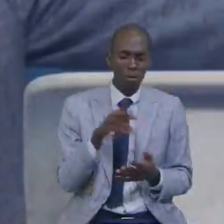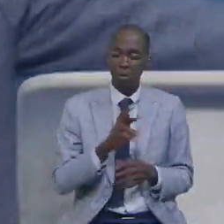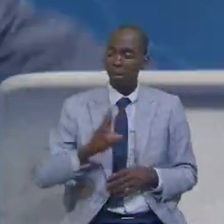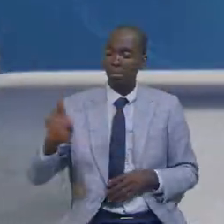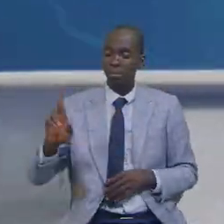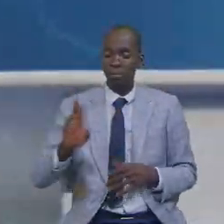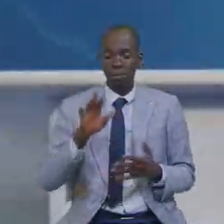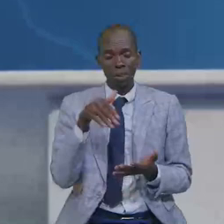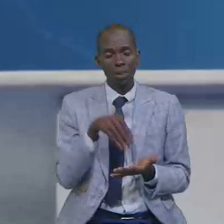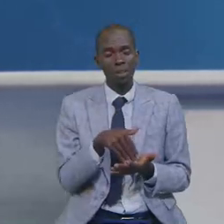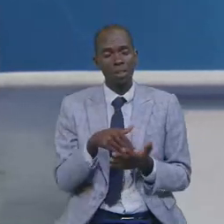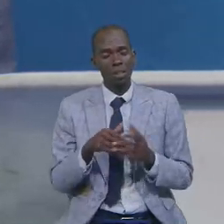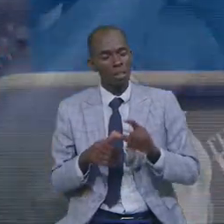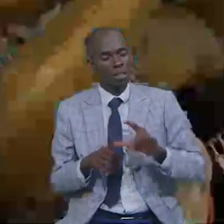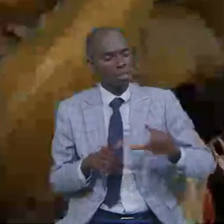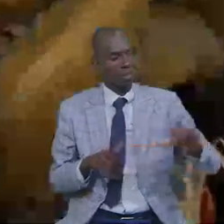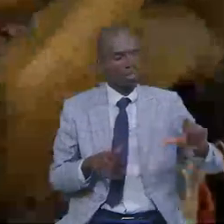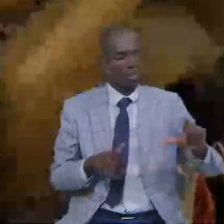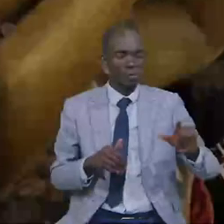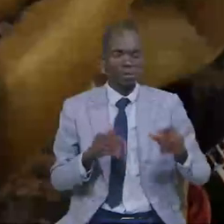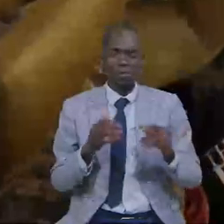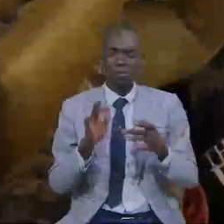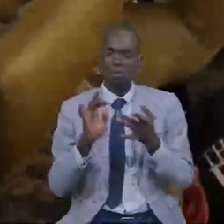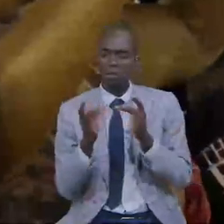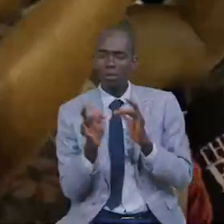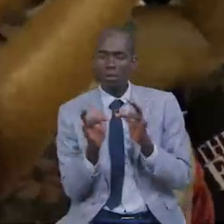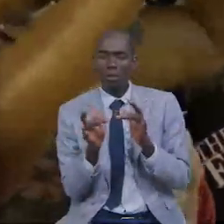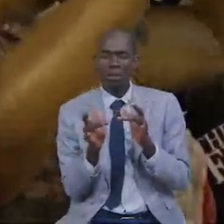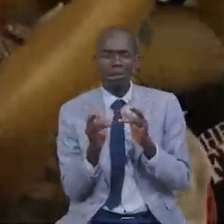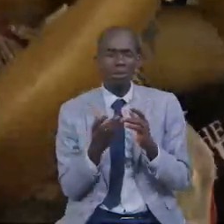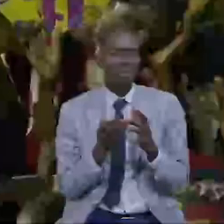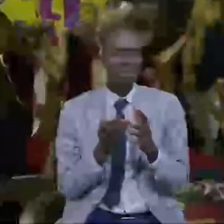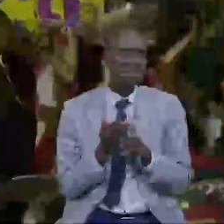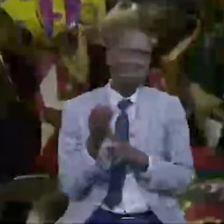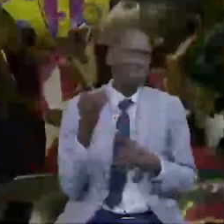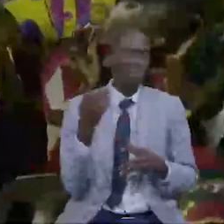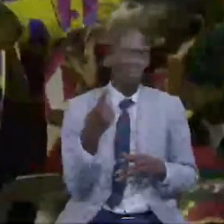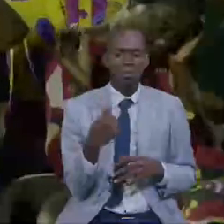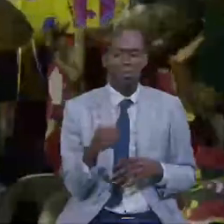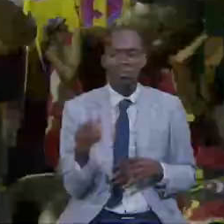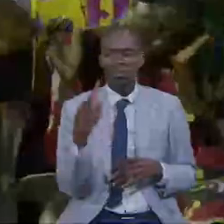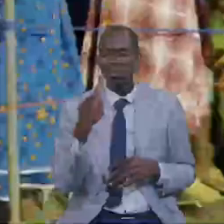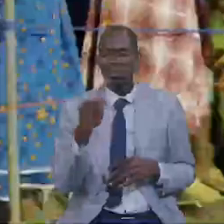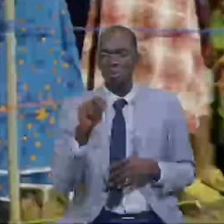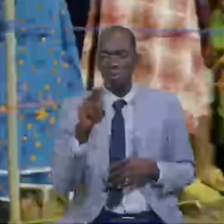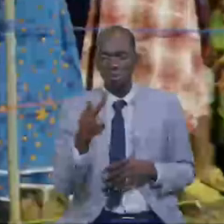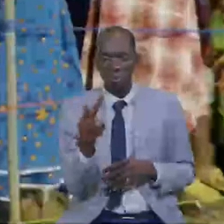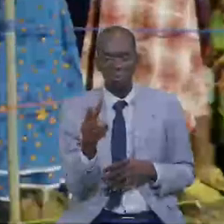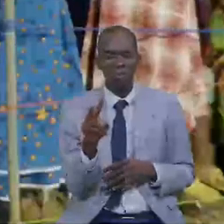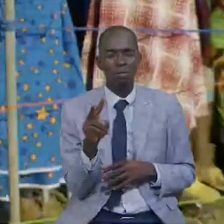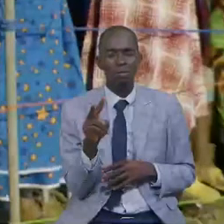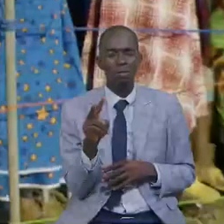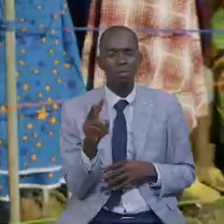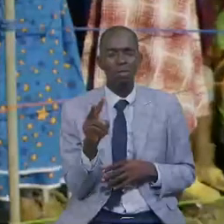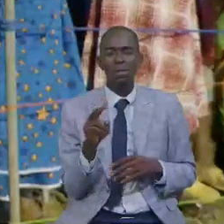milieu à droite en ligne à la radio à la